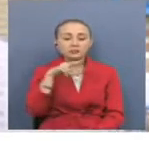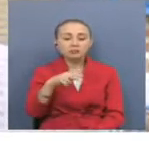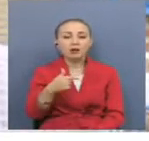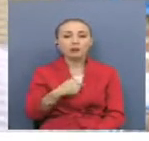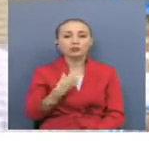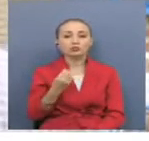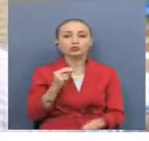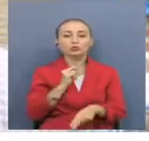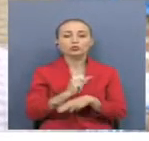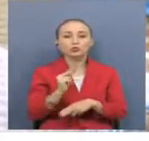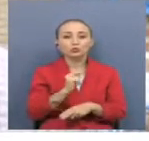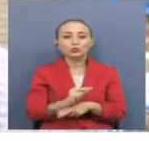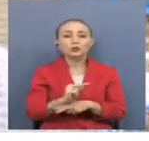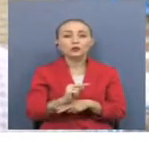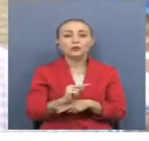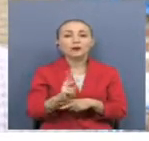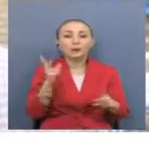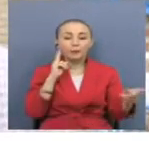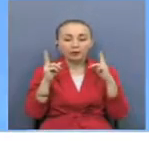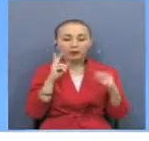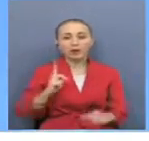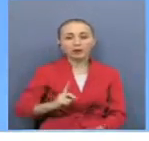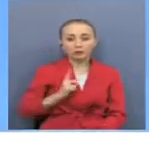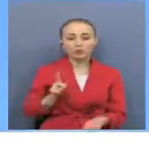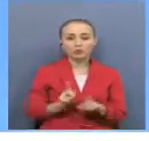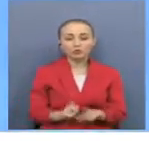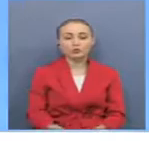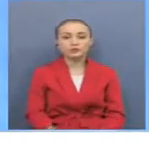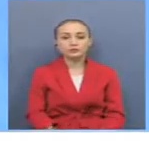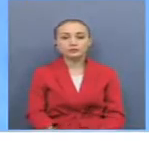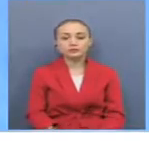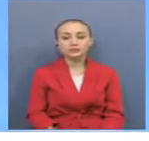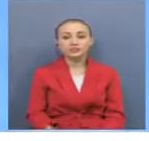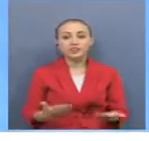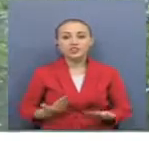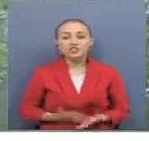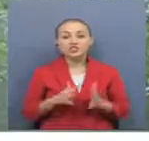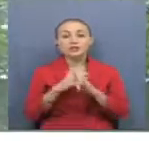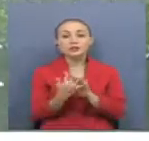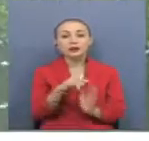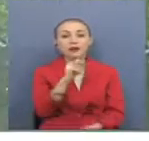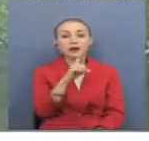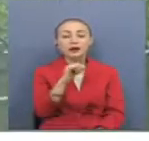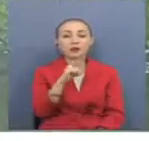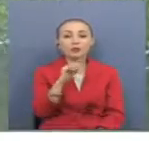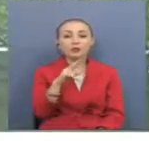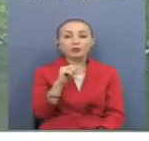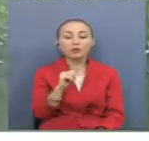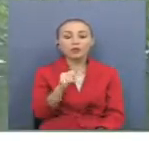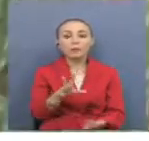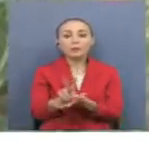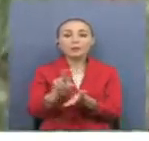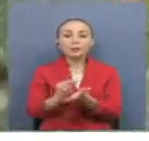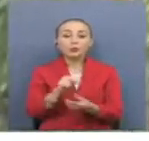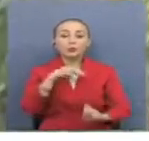уақытта ауылдың ішінен шаштараз бөлмесін ашып берейін деп жатырмыз. Қарабұлақ ауылындағы омарташылықты қолға алған еңбекқор азаматтың кәсібі көпке үлгі